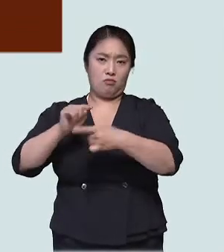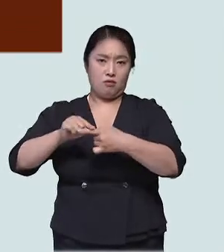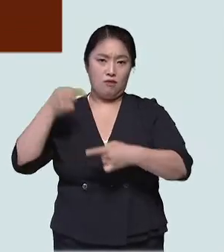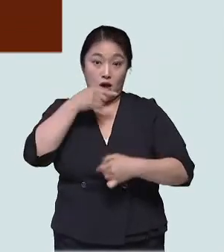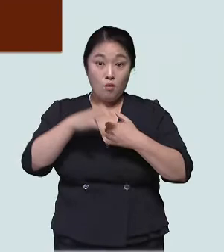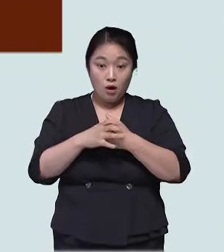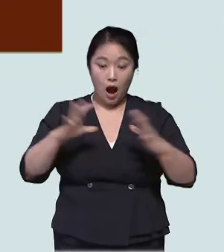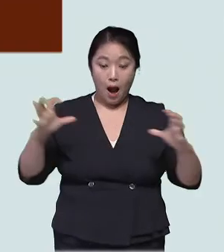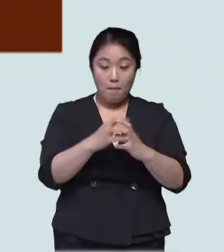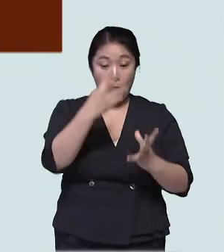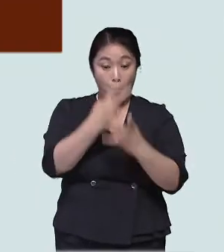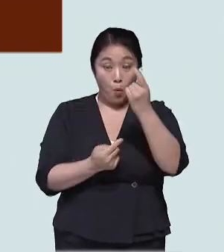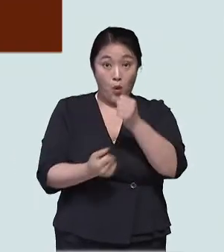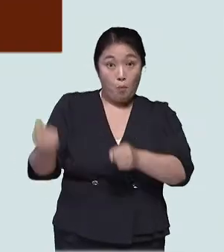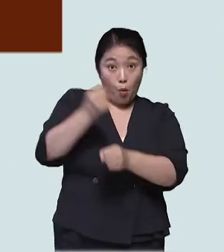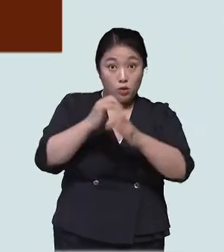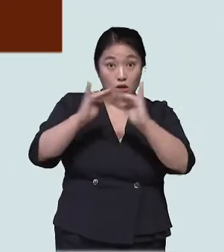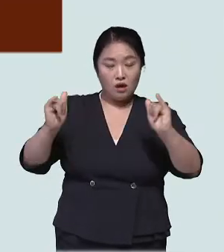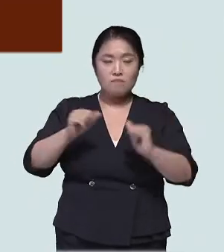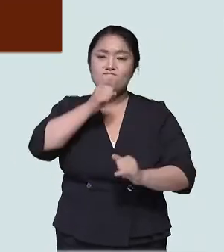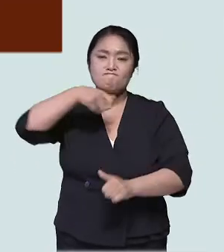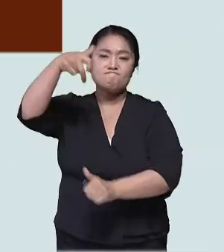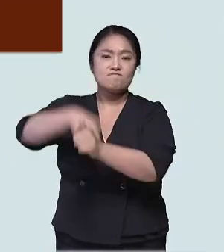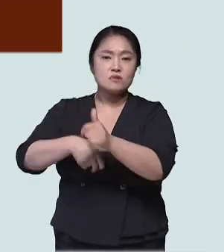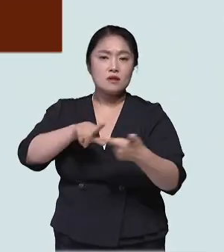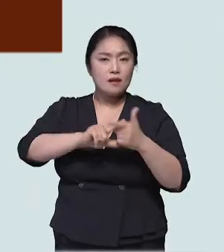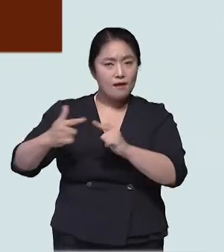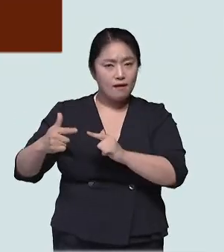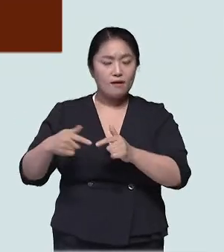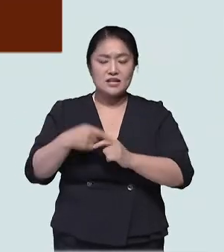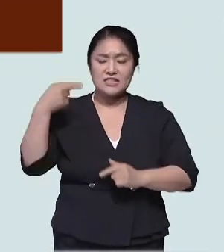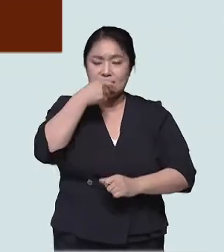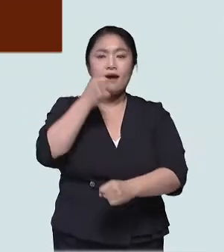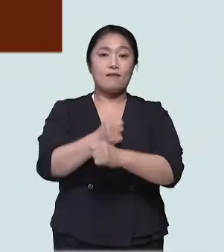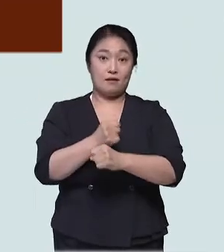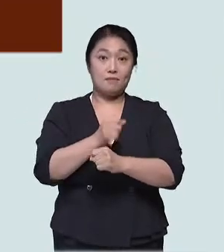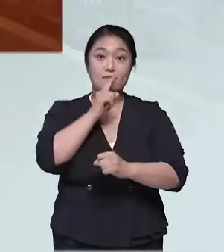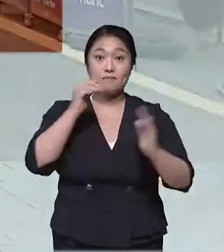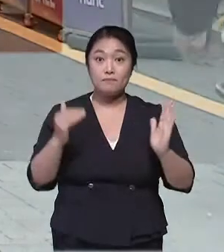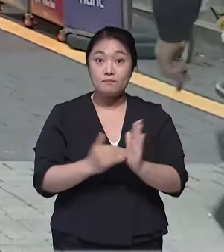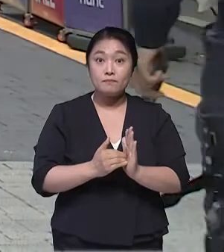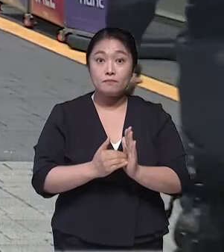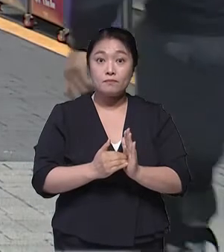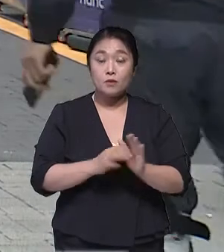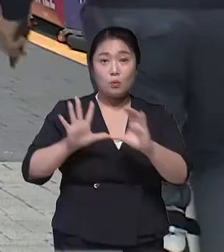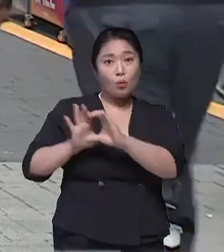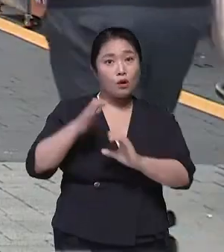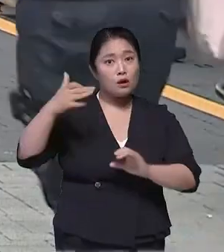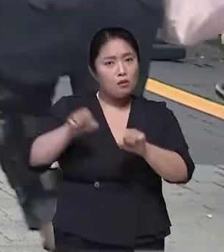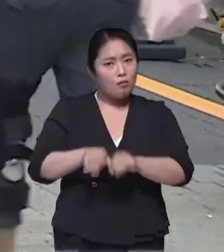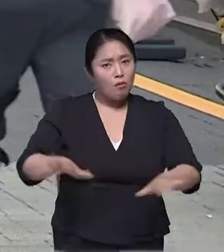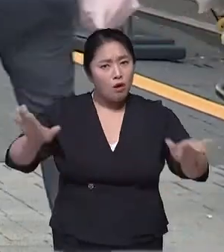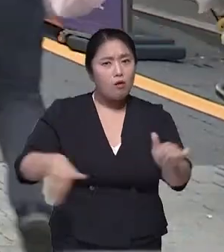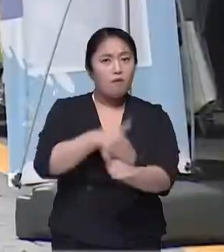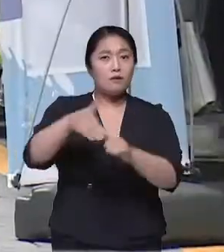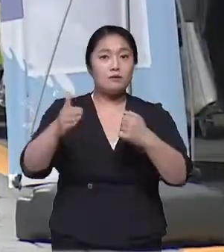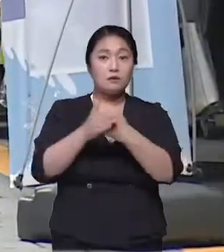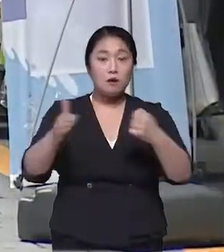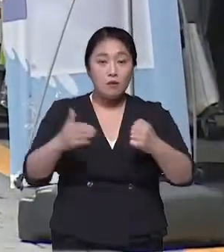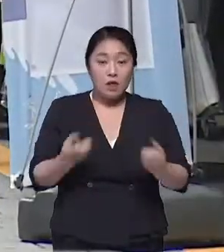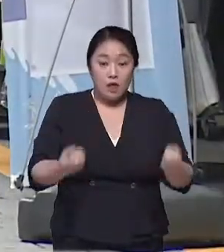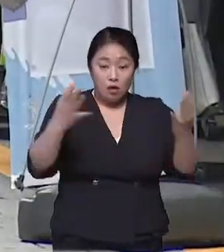합당 으로 인한 복당 자에게도 감산 을 적용하는 페널티를 강화하기로 있습니다 그런 알고 확산 상황에 따라